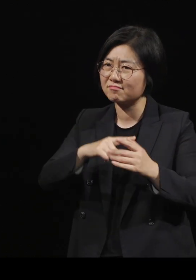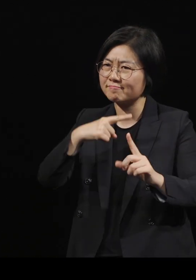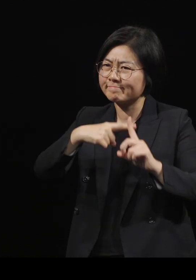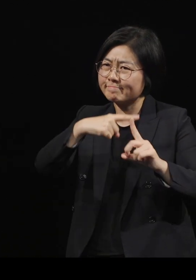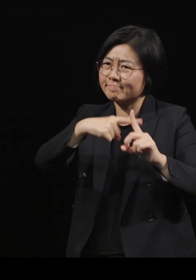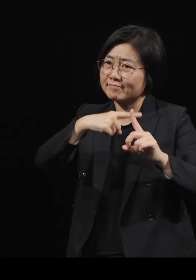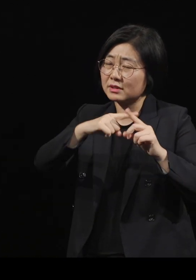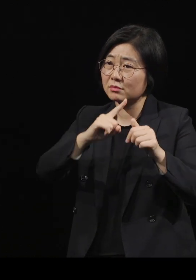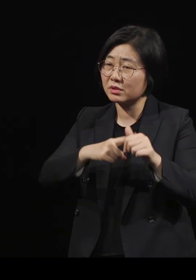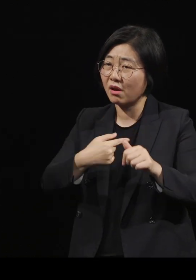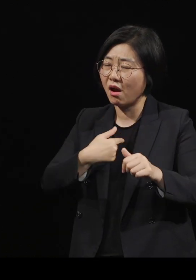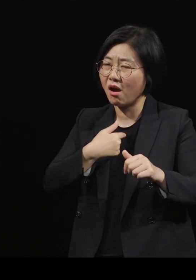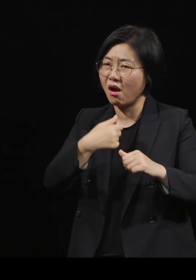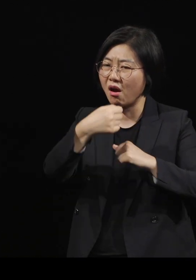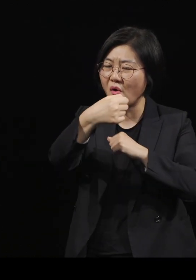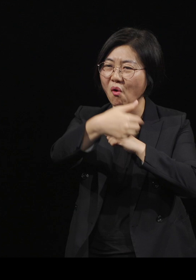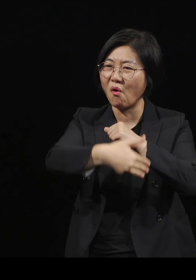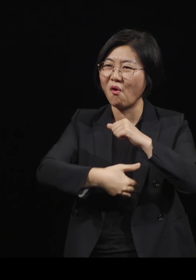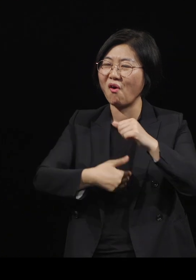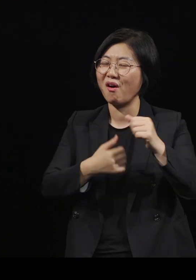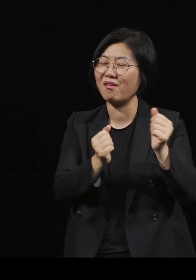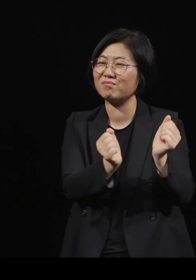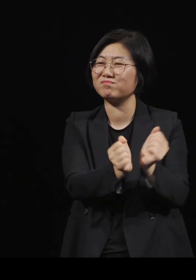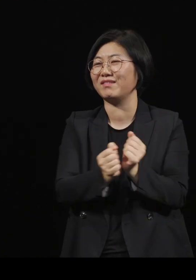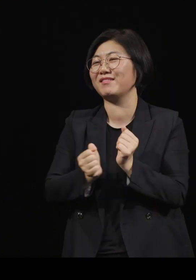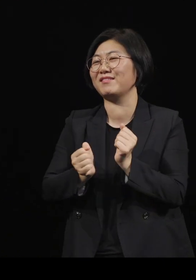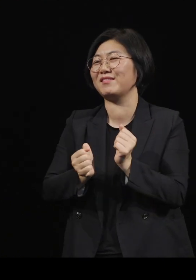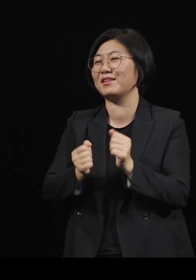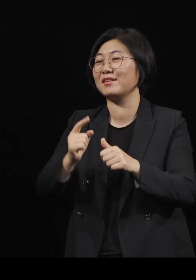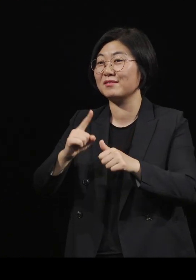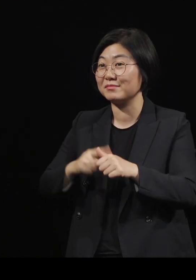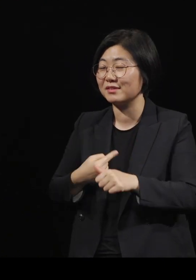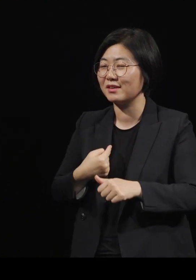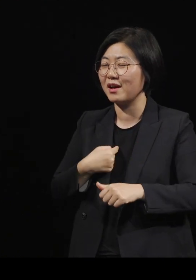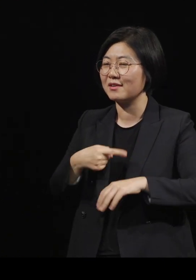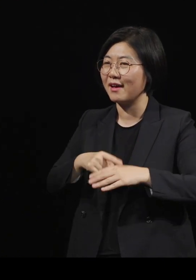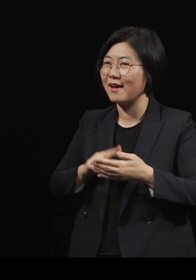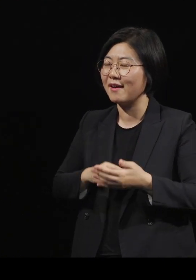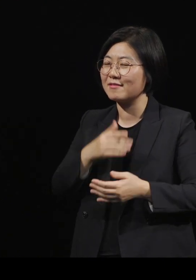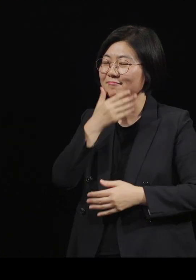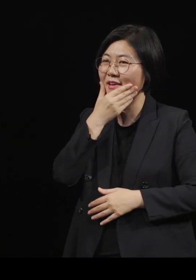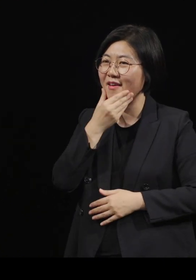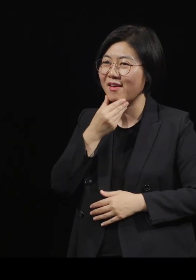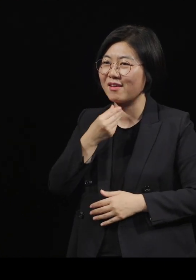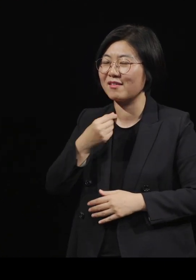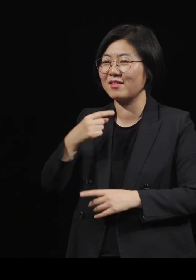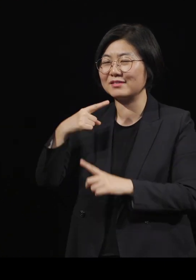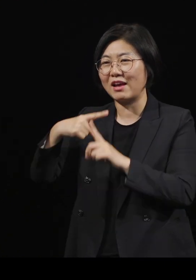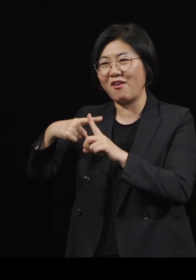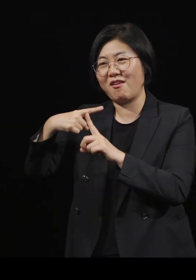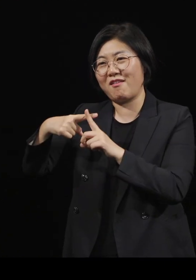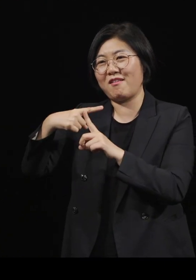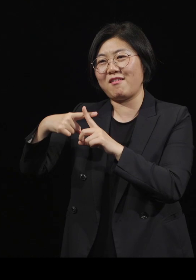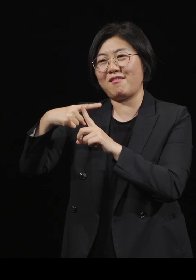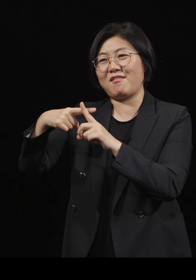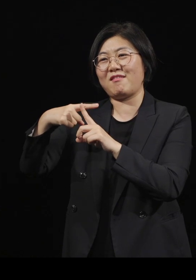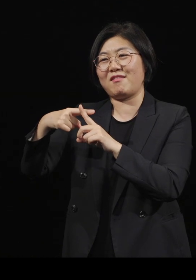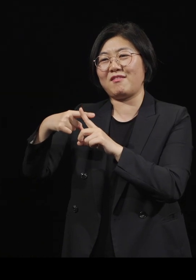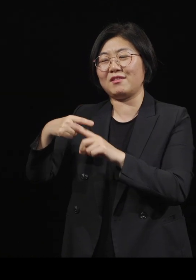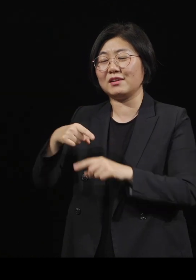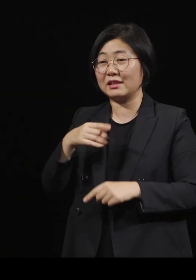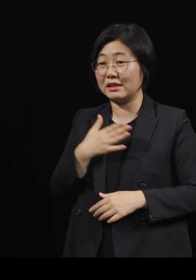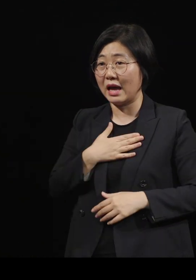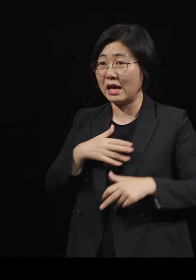저한테도 전해졌던 것 같아요. 그래서 저는 그런 행복감과 긍정 마인드로